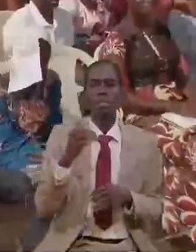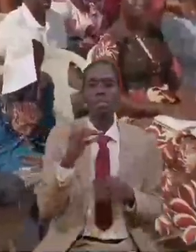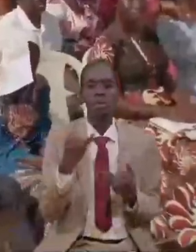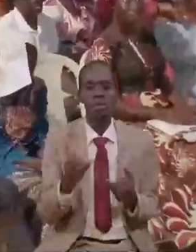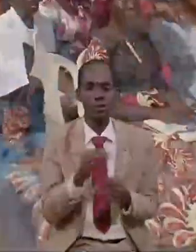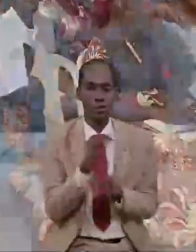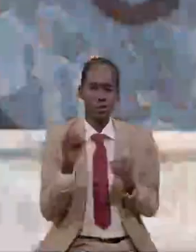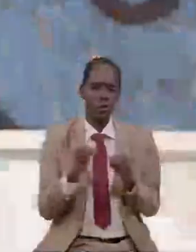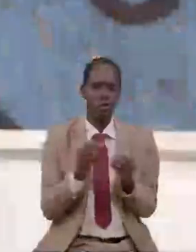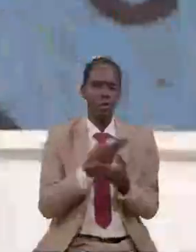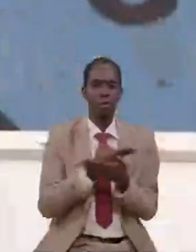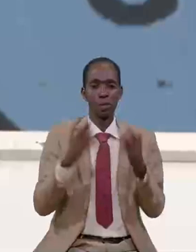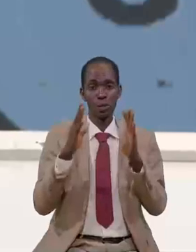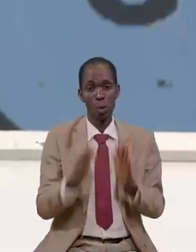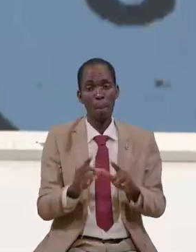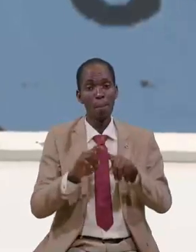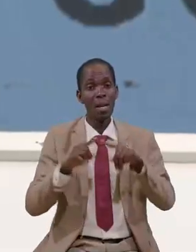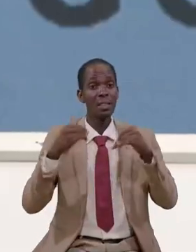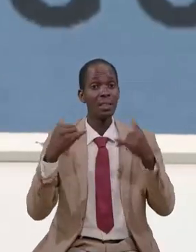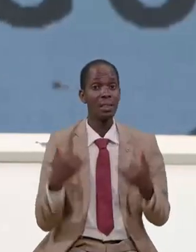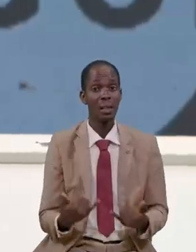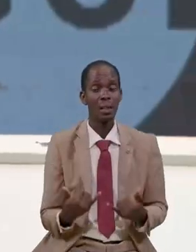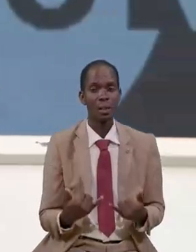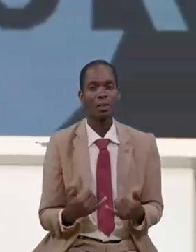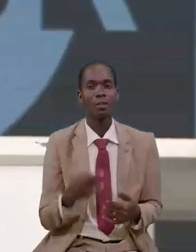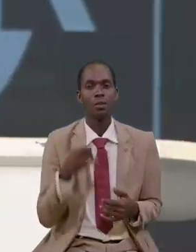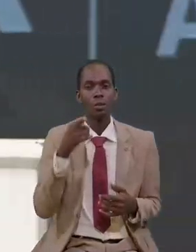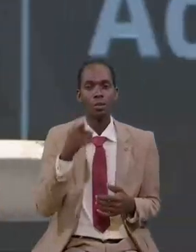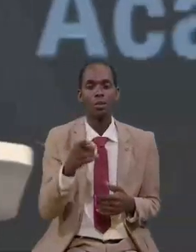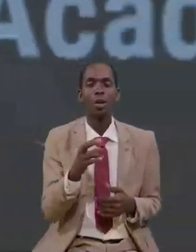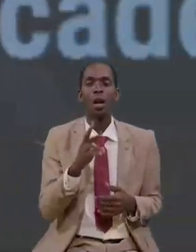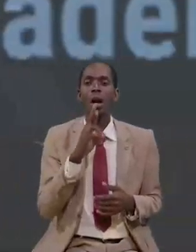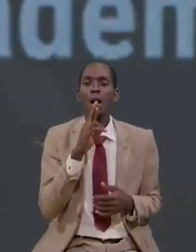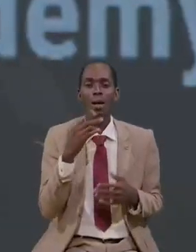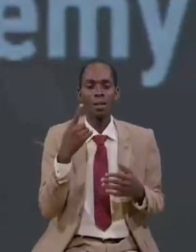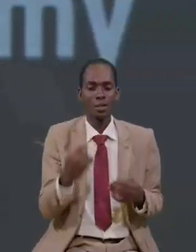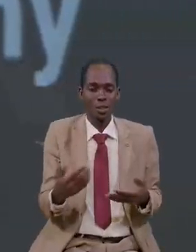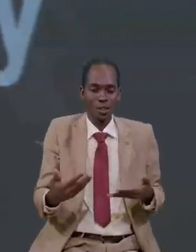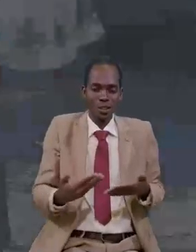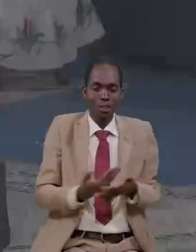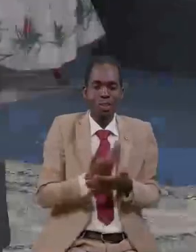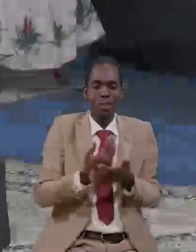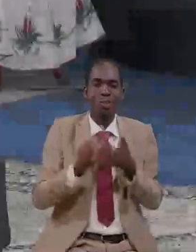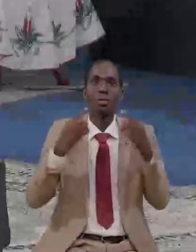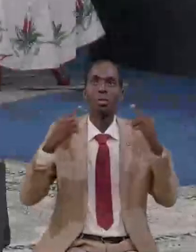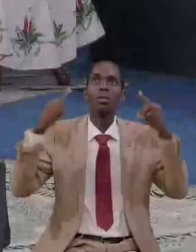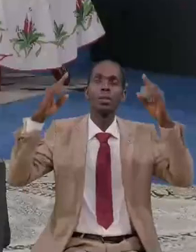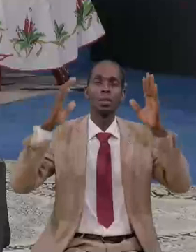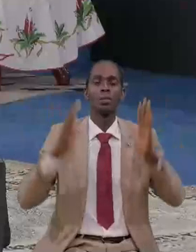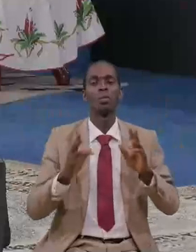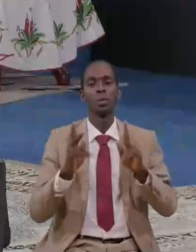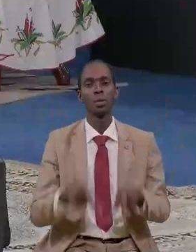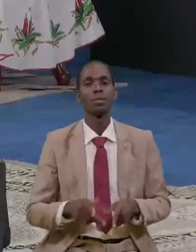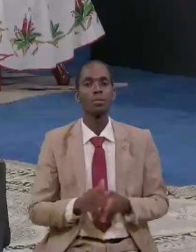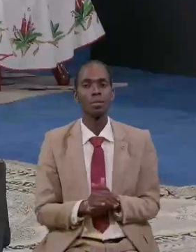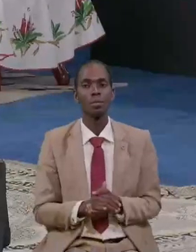L'ancien échec. Maintenant, tu as le succès au présent.